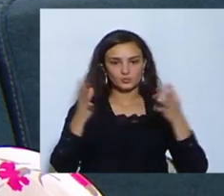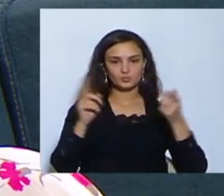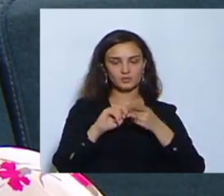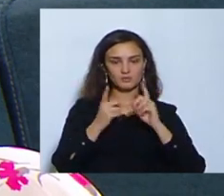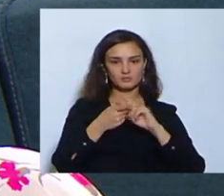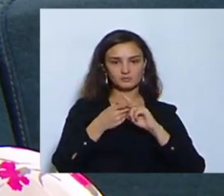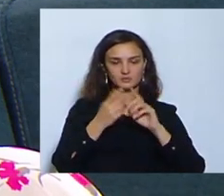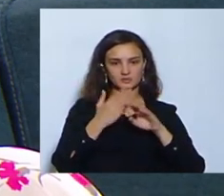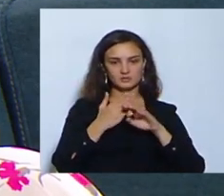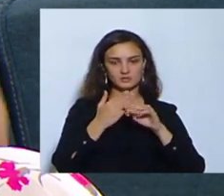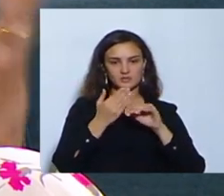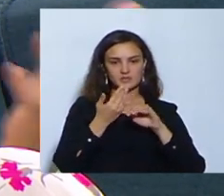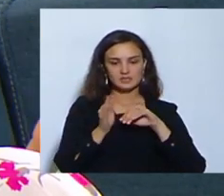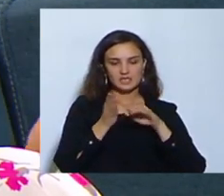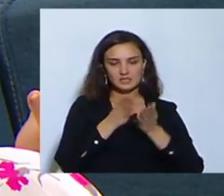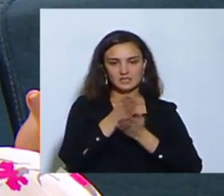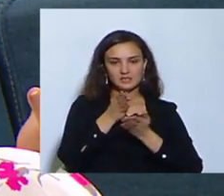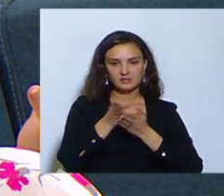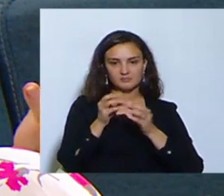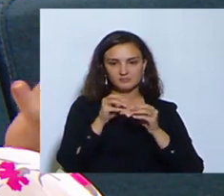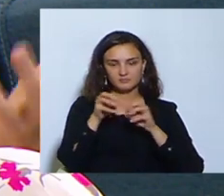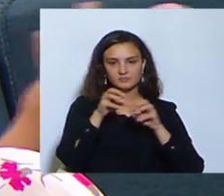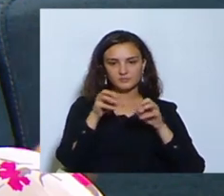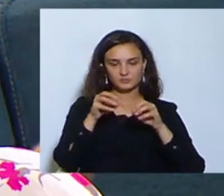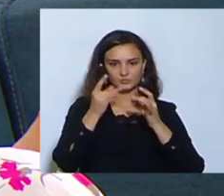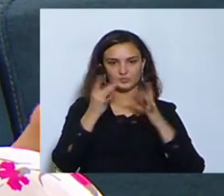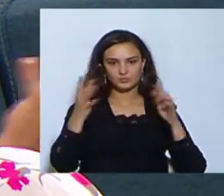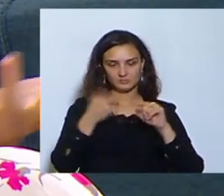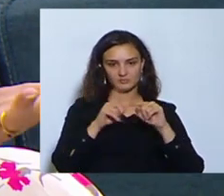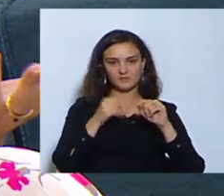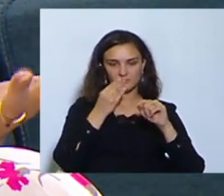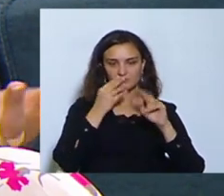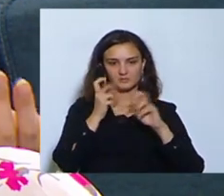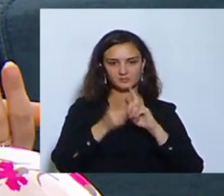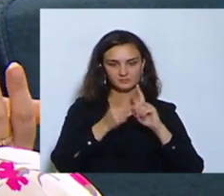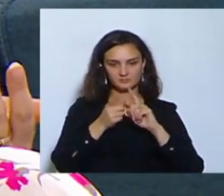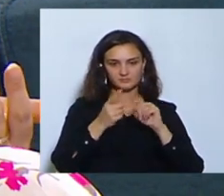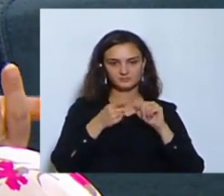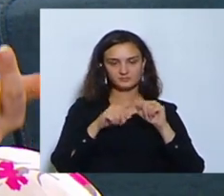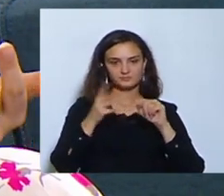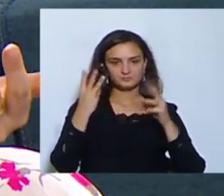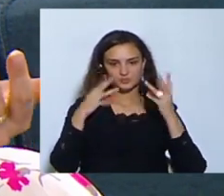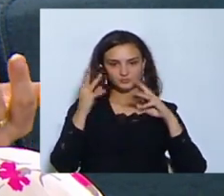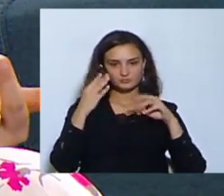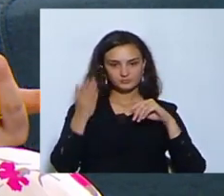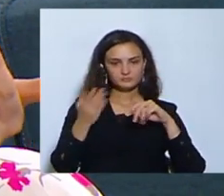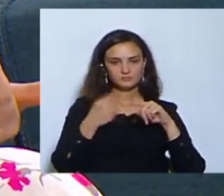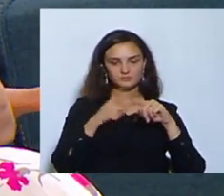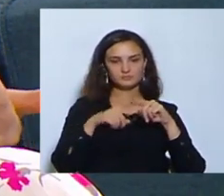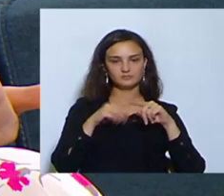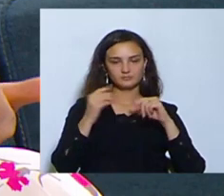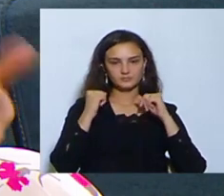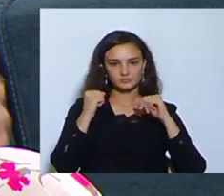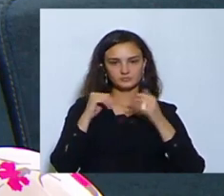არსებობს სუბკულტურები, რომლებშიც ყვავის კვებითი აშლილობები და ალბათ მიხვდებით, რომ ეს იქნება მოდის ინდუსტრია, ეს არის სპორტი, ეს